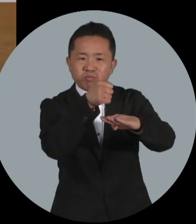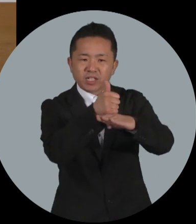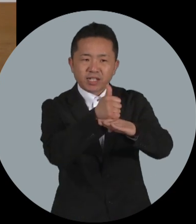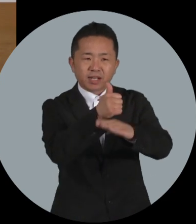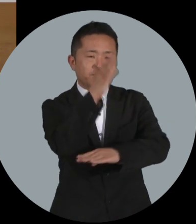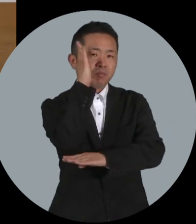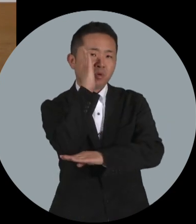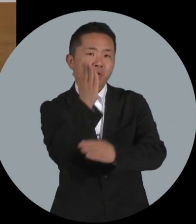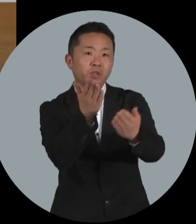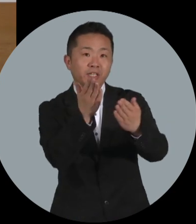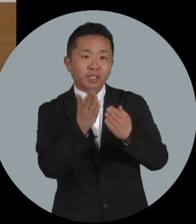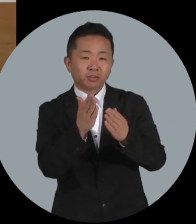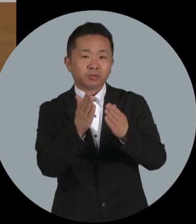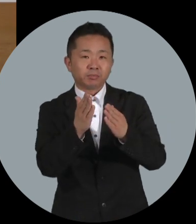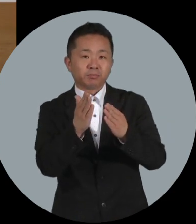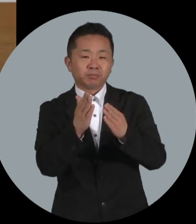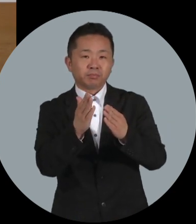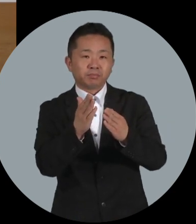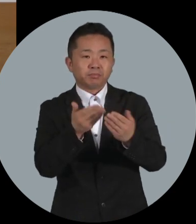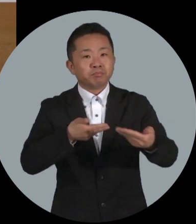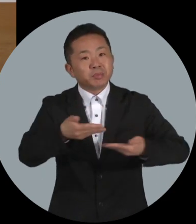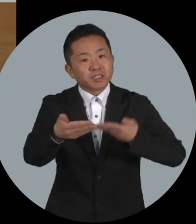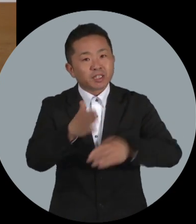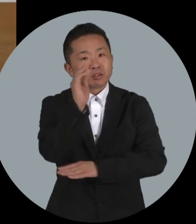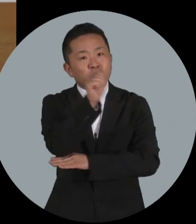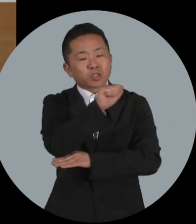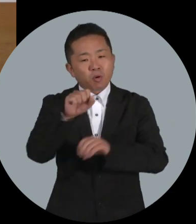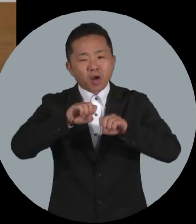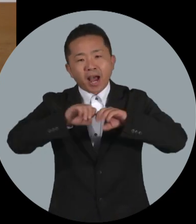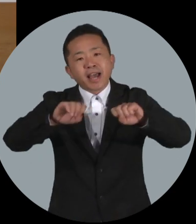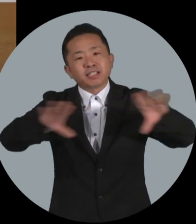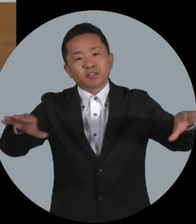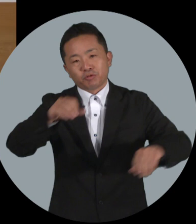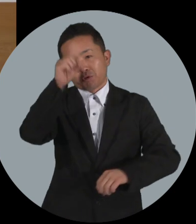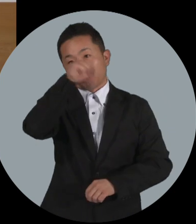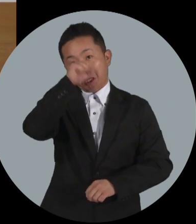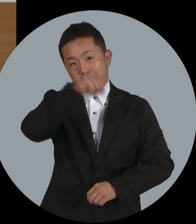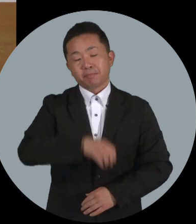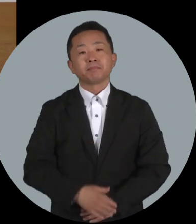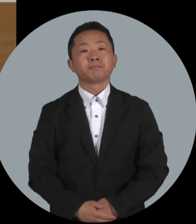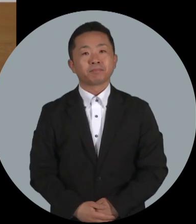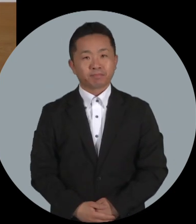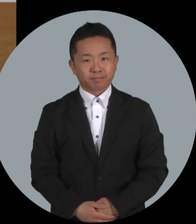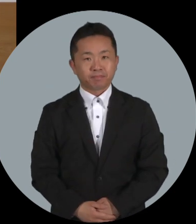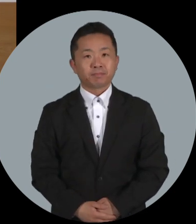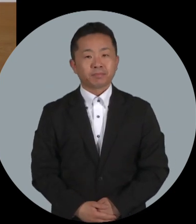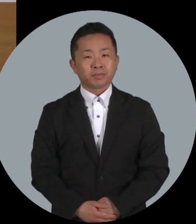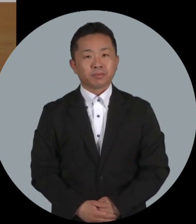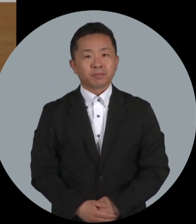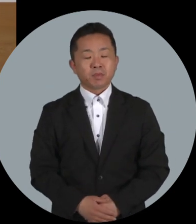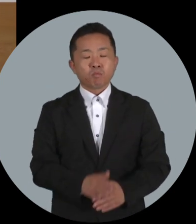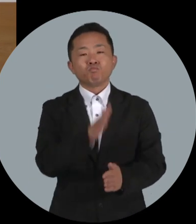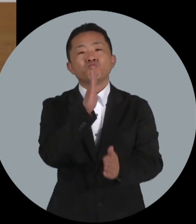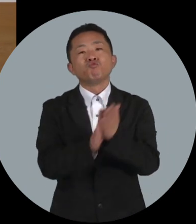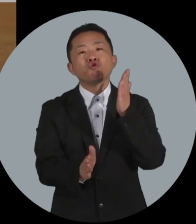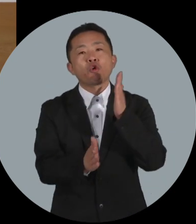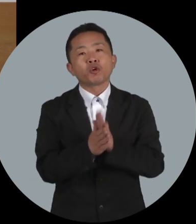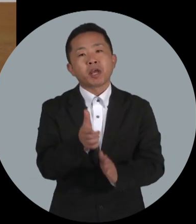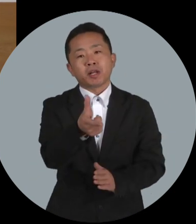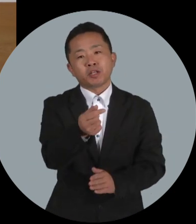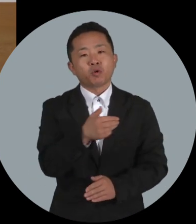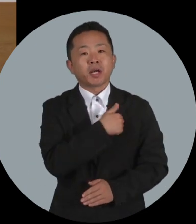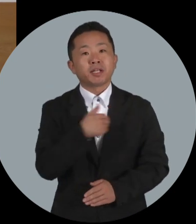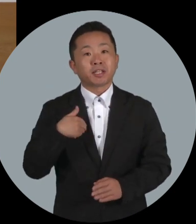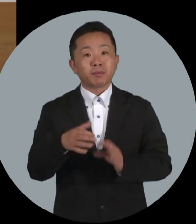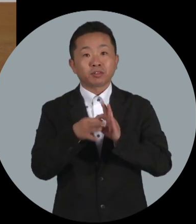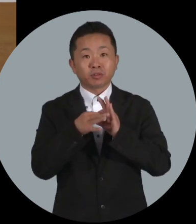ただくビジネス講座を順次配信する予定としております。完全無料でご利用いただけますので、多